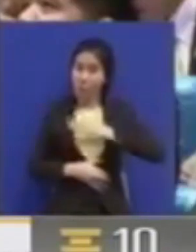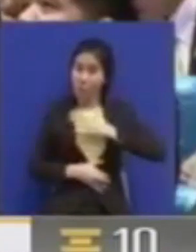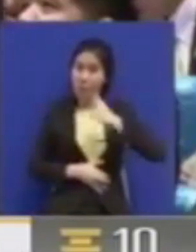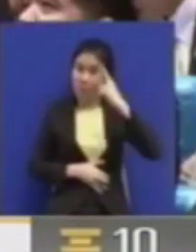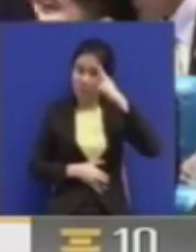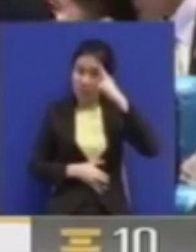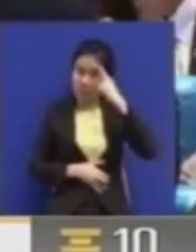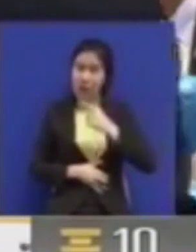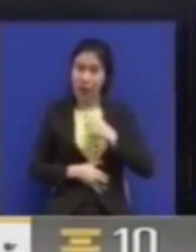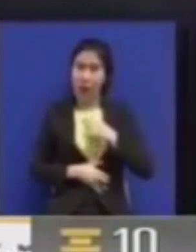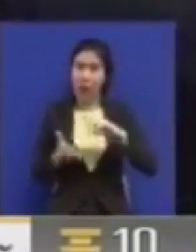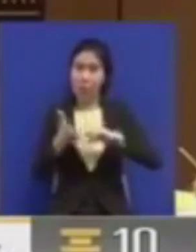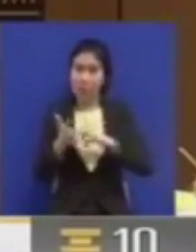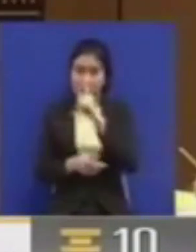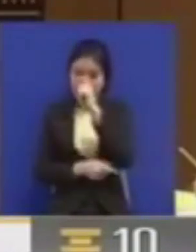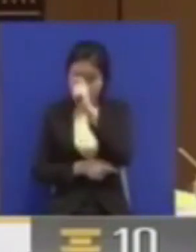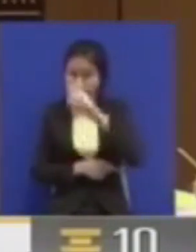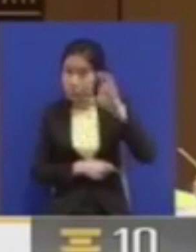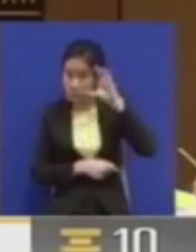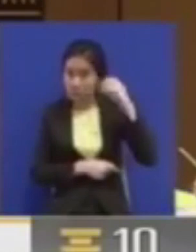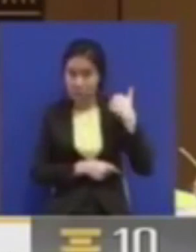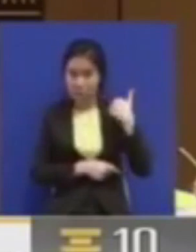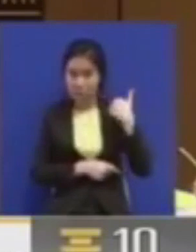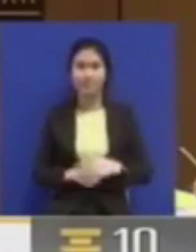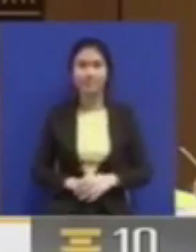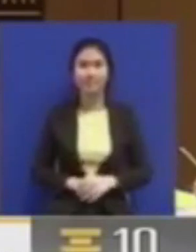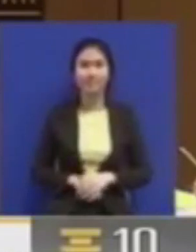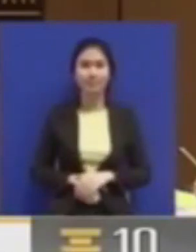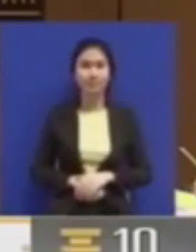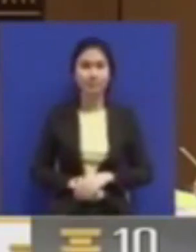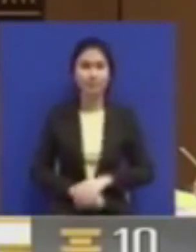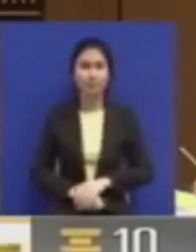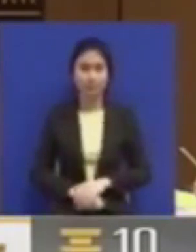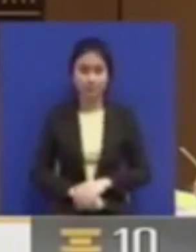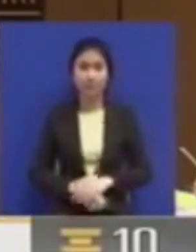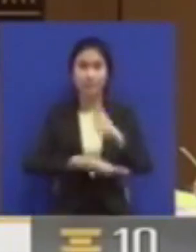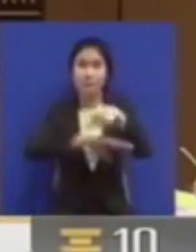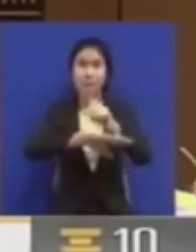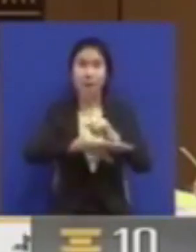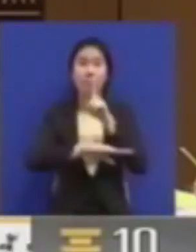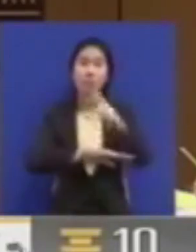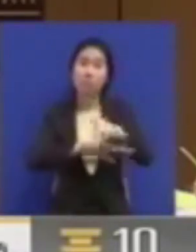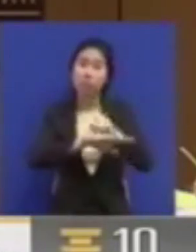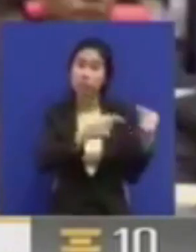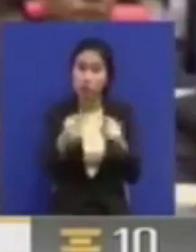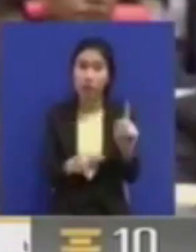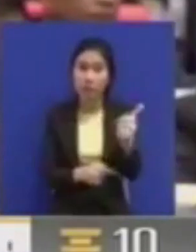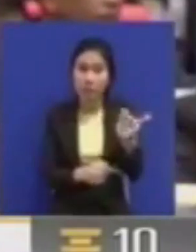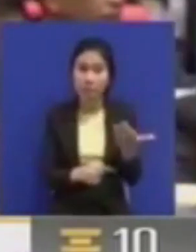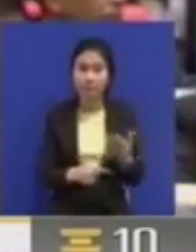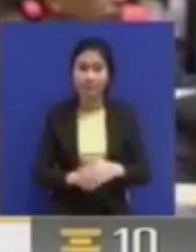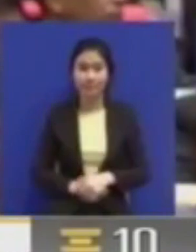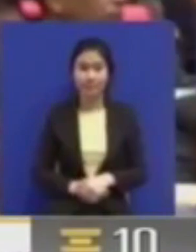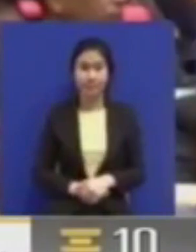บอกอ้าวจะก้าวต่อไปแล้วมันเลื่อนประธานสภาทำไมอ่ะ เลื่อนไหนบอกว่า5ปีแล้วแต่มาขอเลื่อนนะบอกกระแสสังคมต้องการ